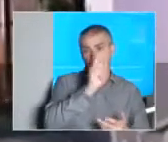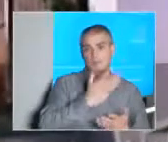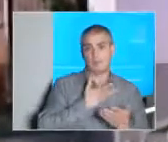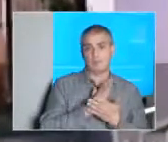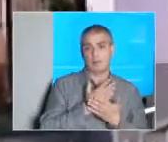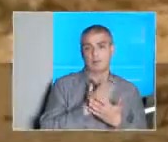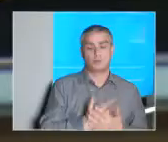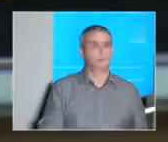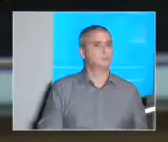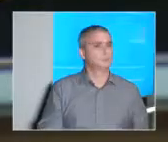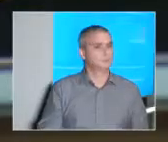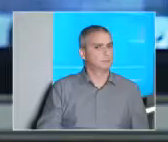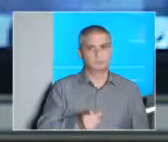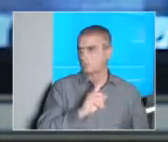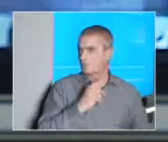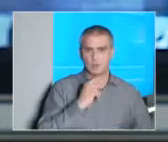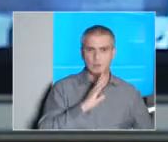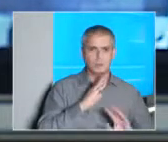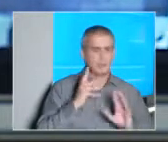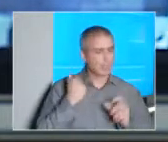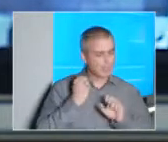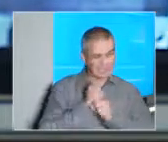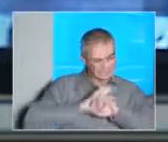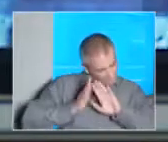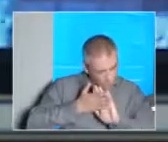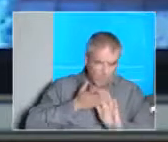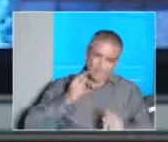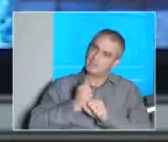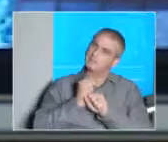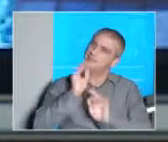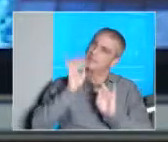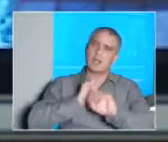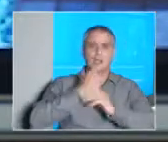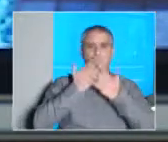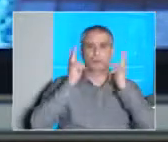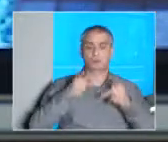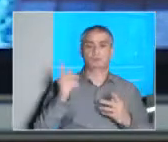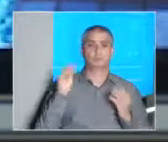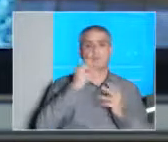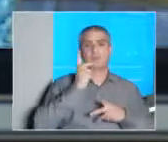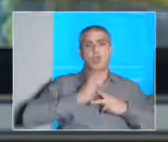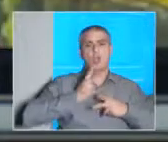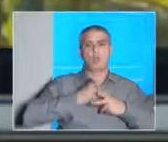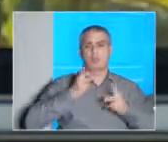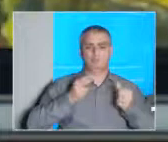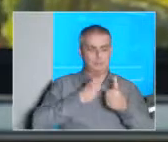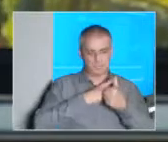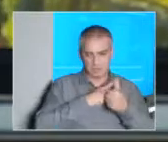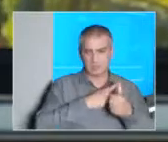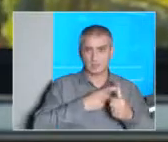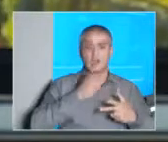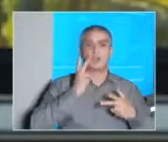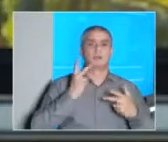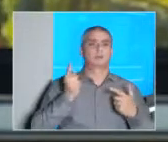לקבל את ההחלטות. לא בחלת באף אמצעי. הלכת על הדמגוגיה הכי ברורה, ששמת את החולים האונקולוגיים, את